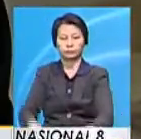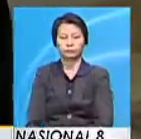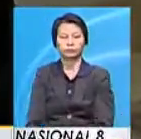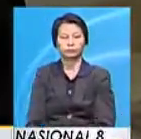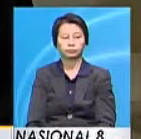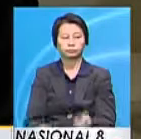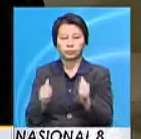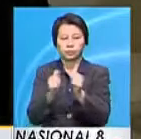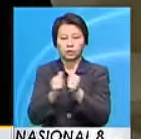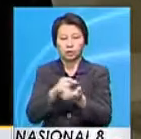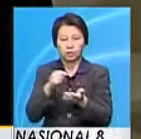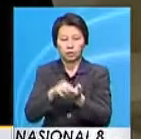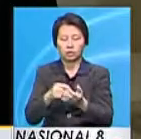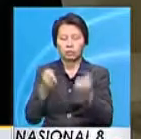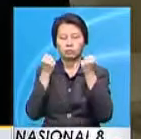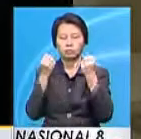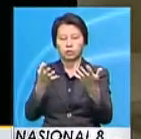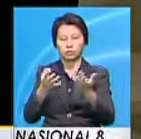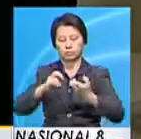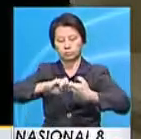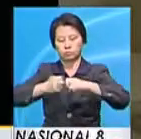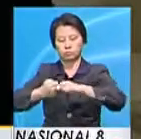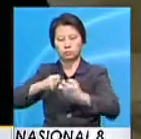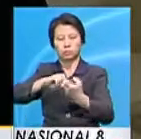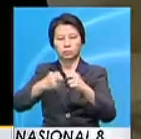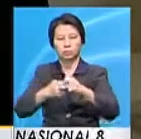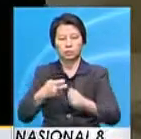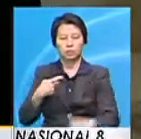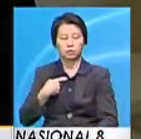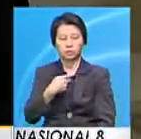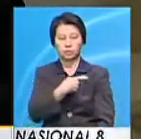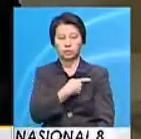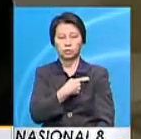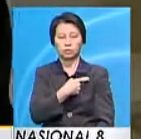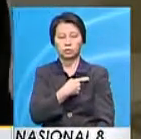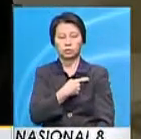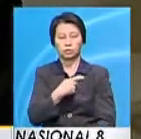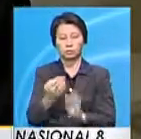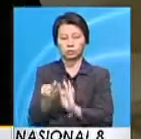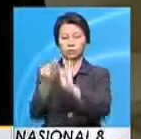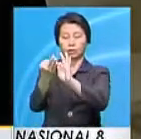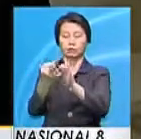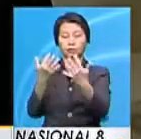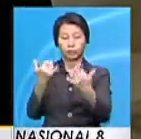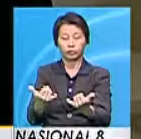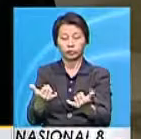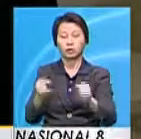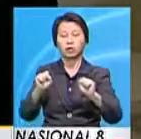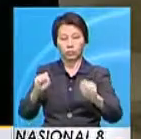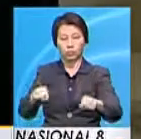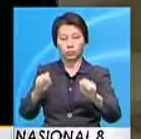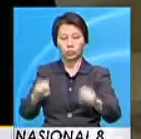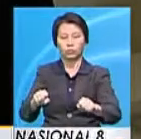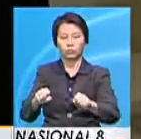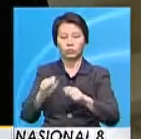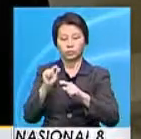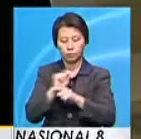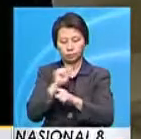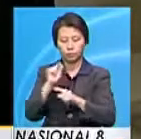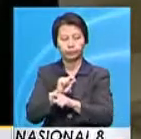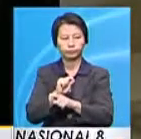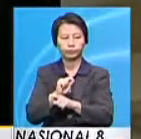banyak permasalahan yang kita hadapi sekarang ini boleh